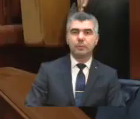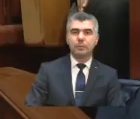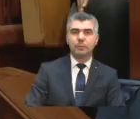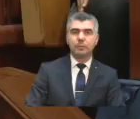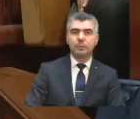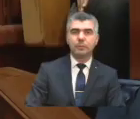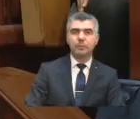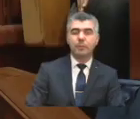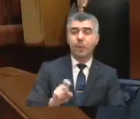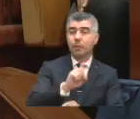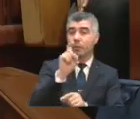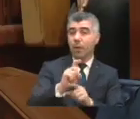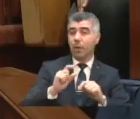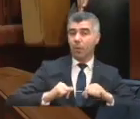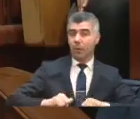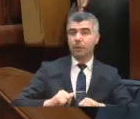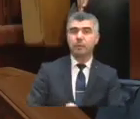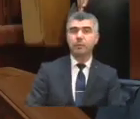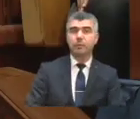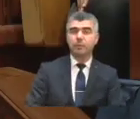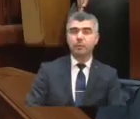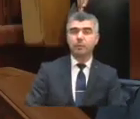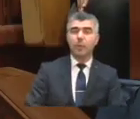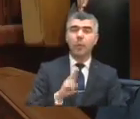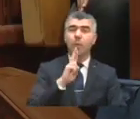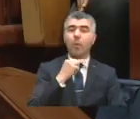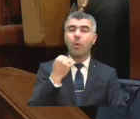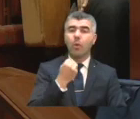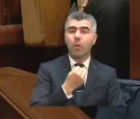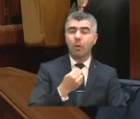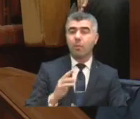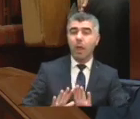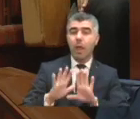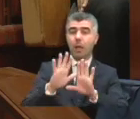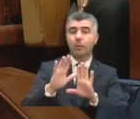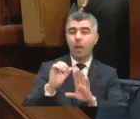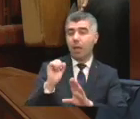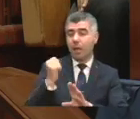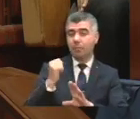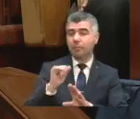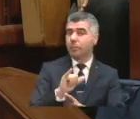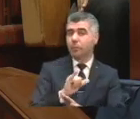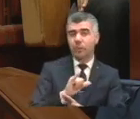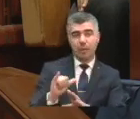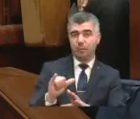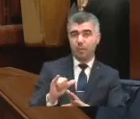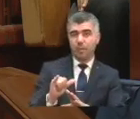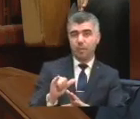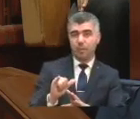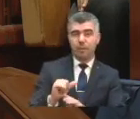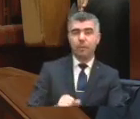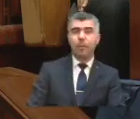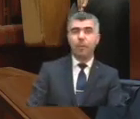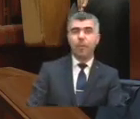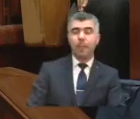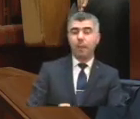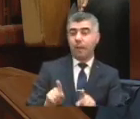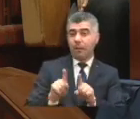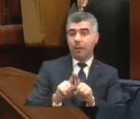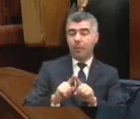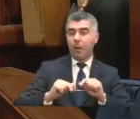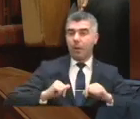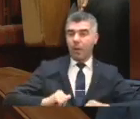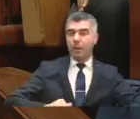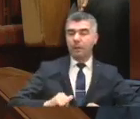السؤال ديالي السيدة الوزيرة على هاد الحكومة ماشي على 10 سنوات، علاش كنطرحوا هاد السؤال ديال مقاربة النوع؟ كنعرفوا بأن السيدة الوزيرة